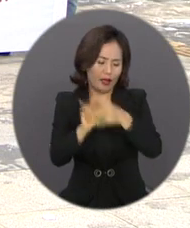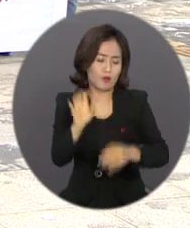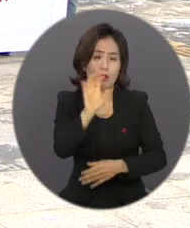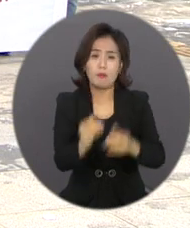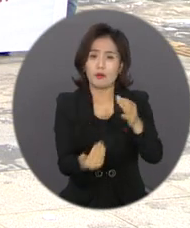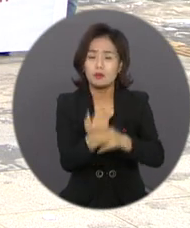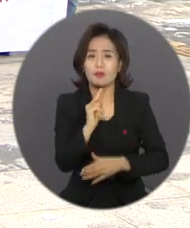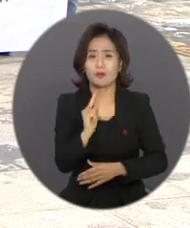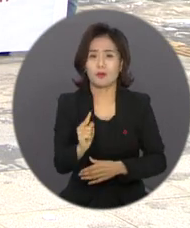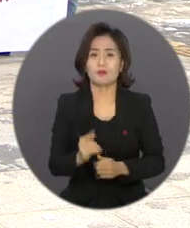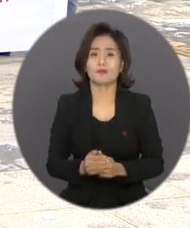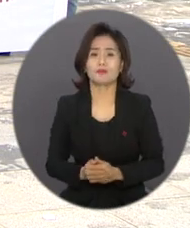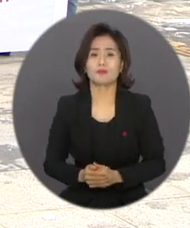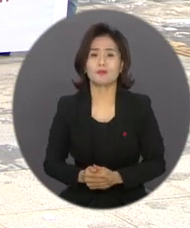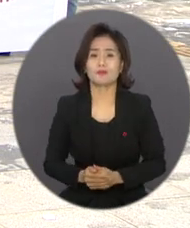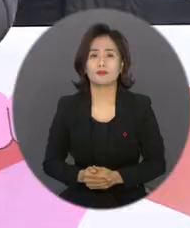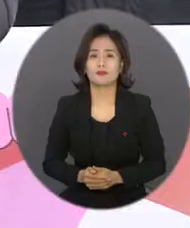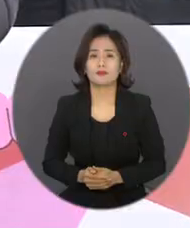않고 있다고 밝혔습니다